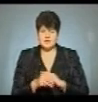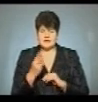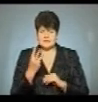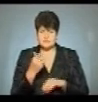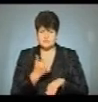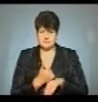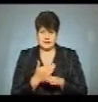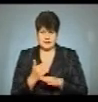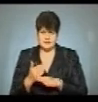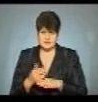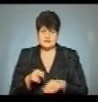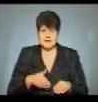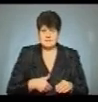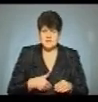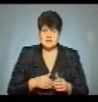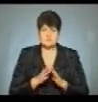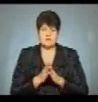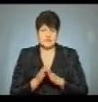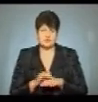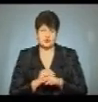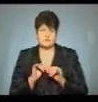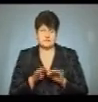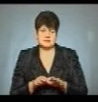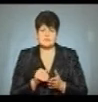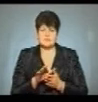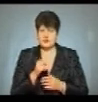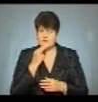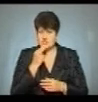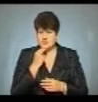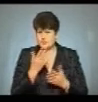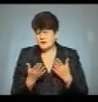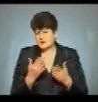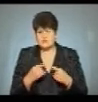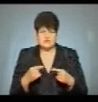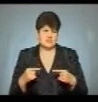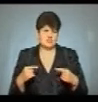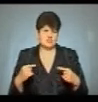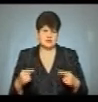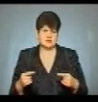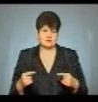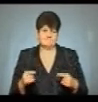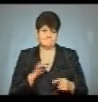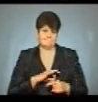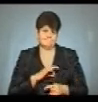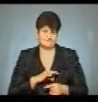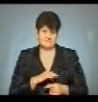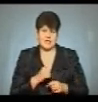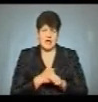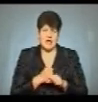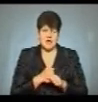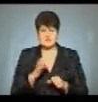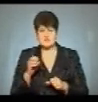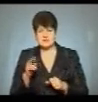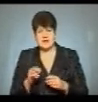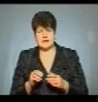основних етапи – це піст, молитва і добра справа. Тобто відмова від їжі або від якихось інших вигод, від кави, від соціальних